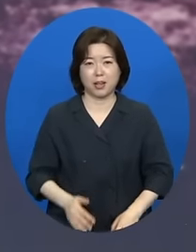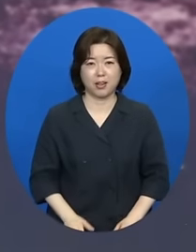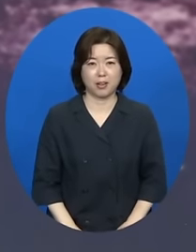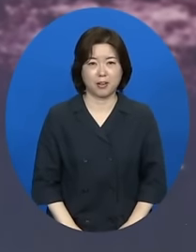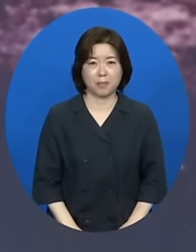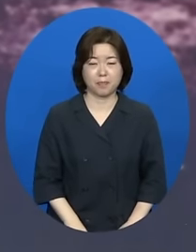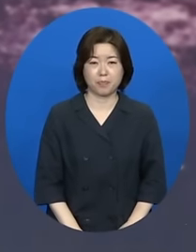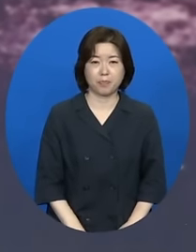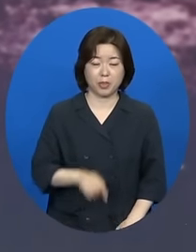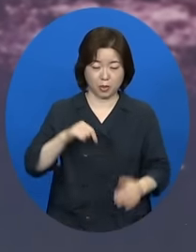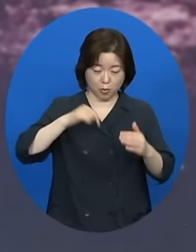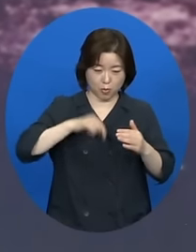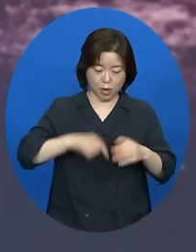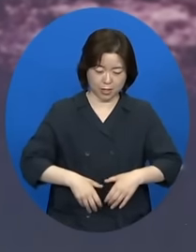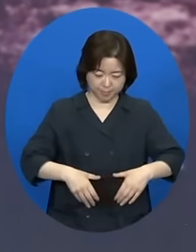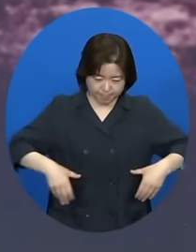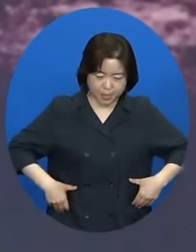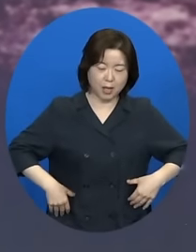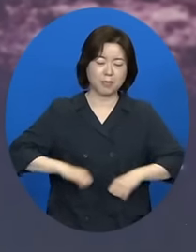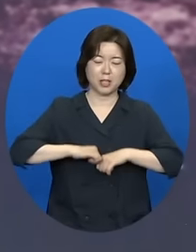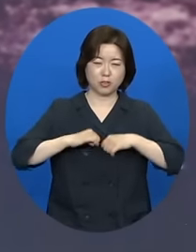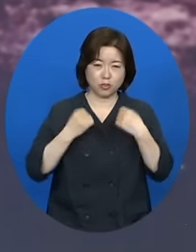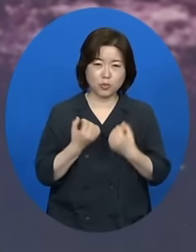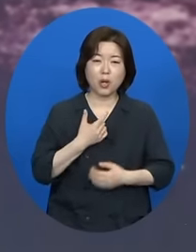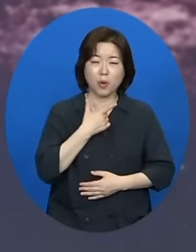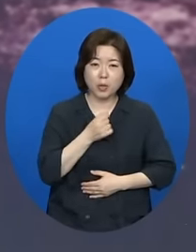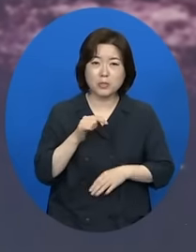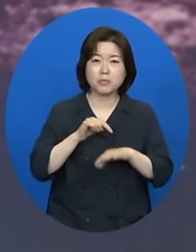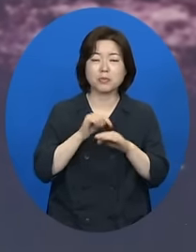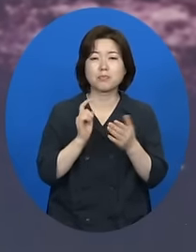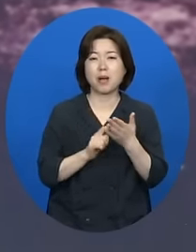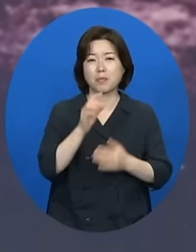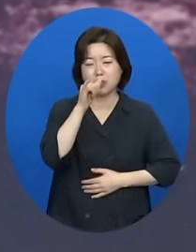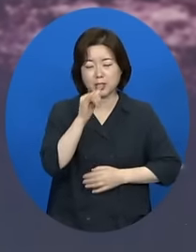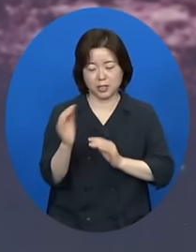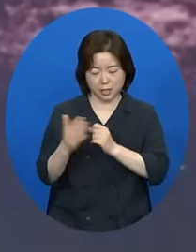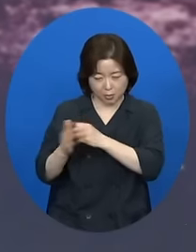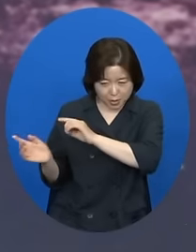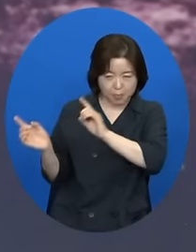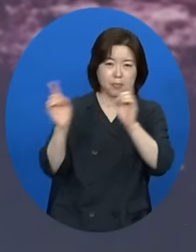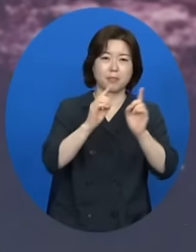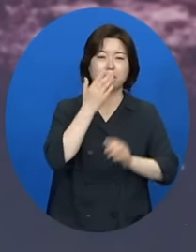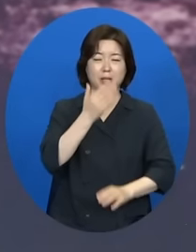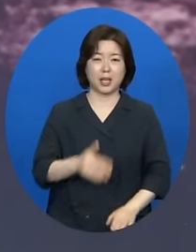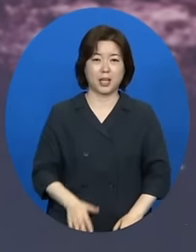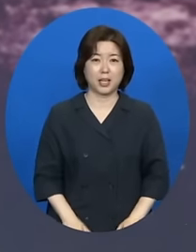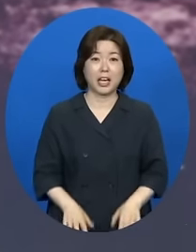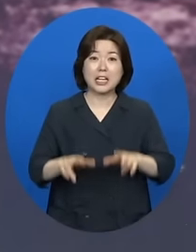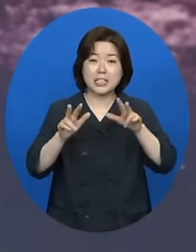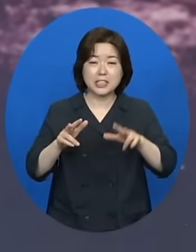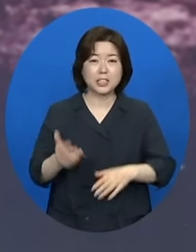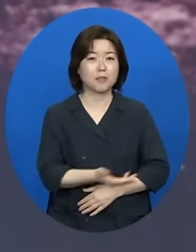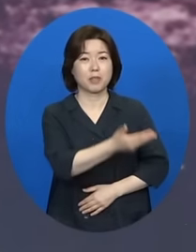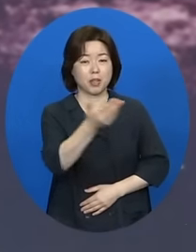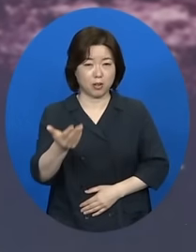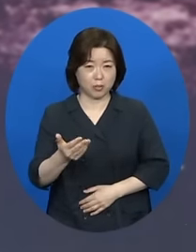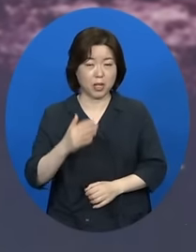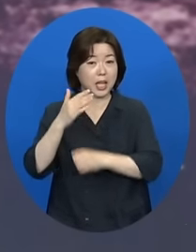그의 안에 담대함으로 순종하고자 하는 마음이 있었기 때문에 회복이 된 거예요. 그러니까 지금 여러분들에게